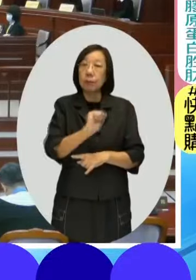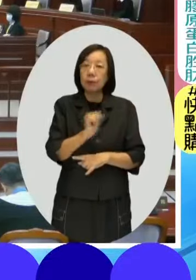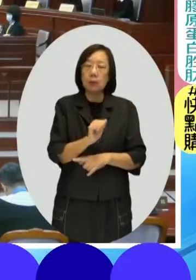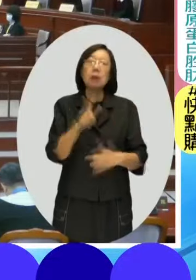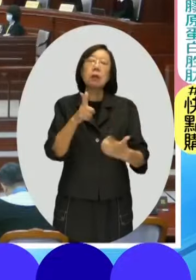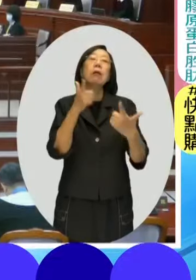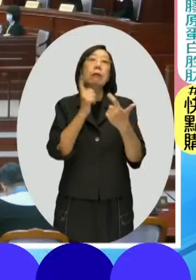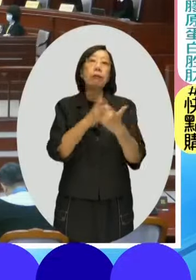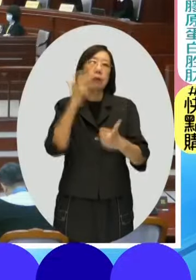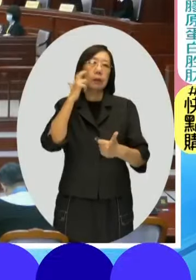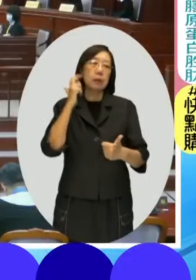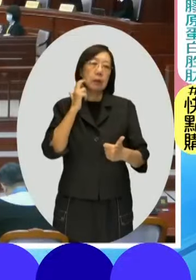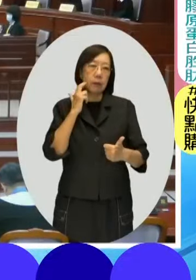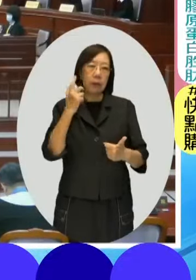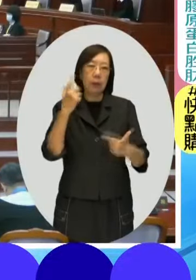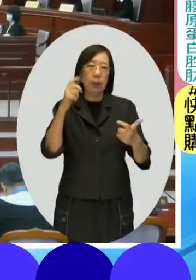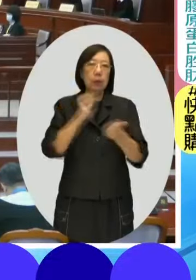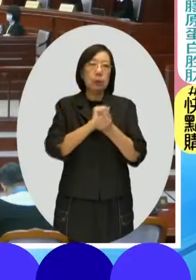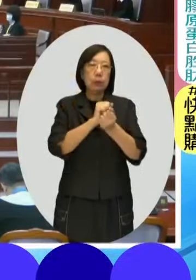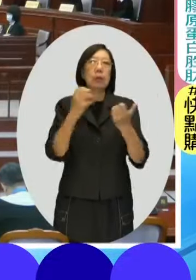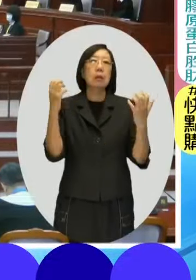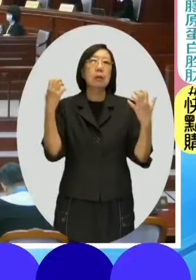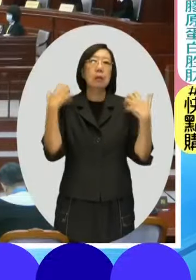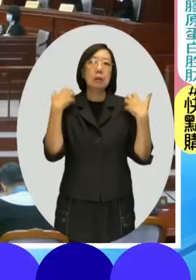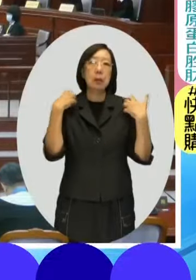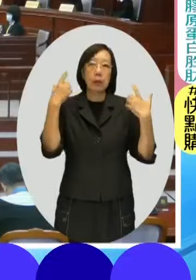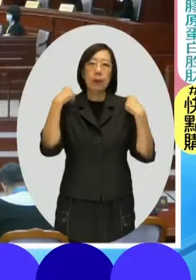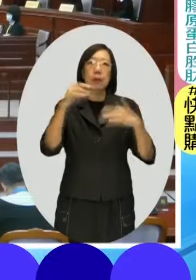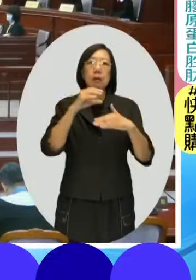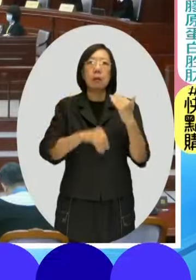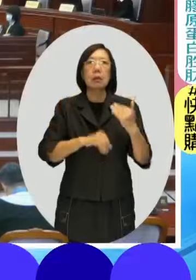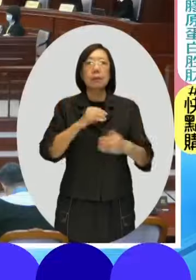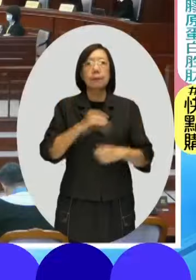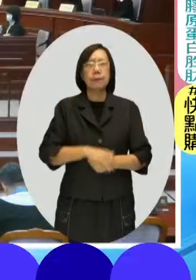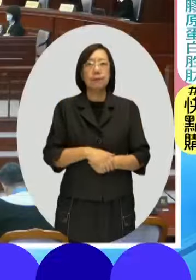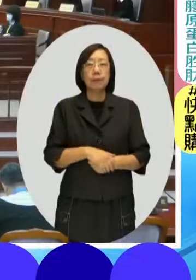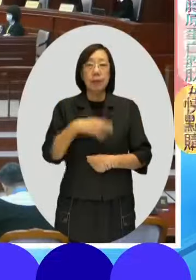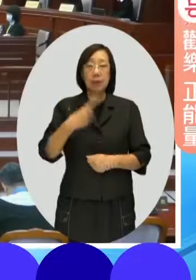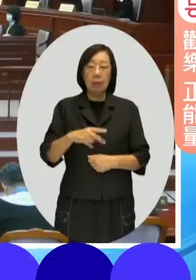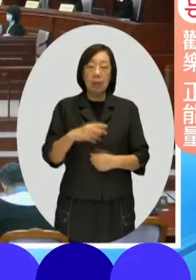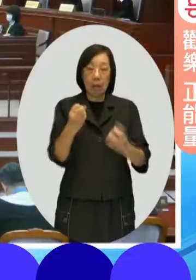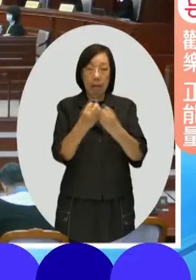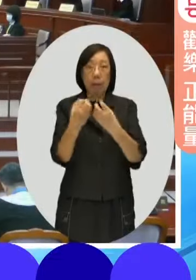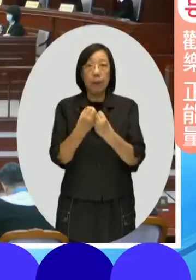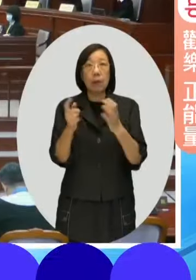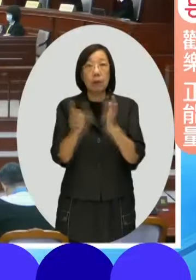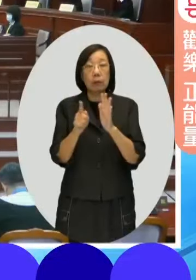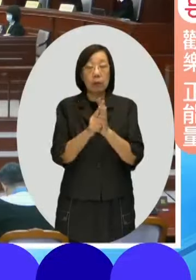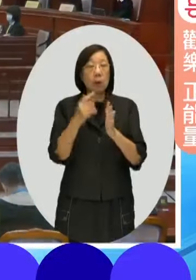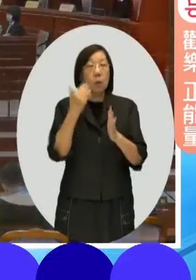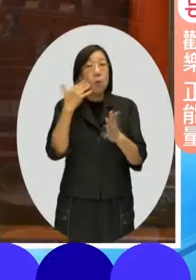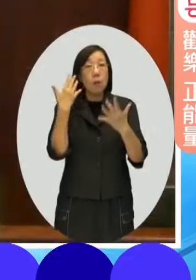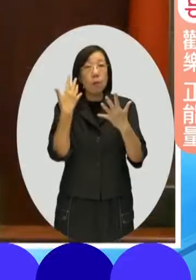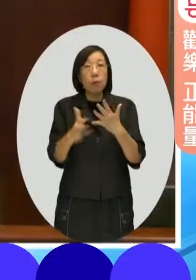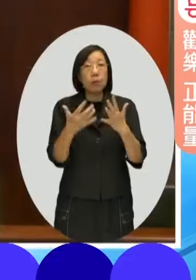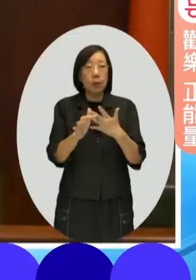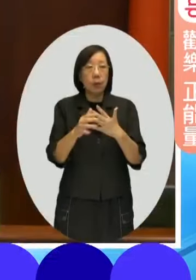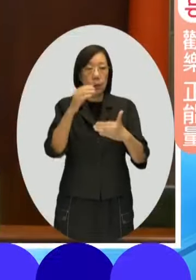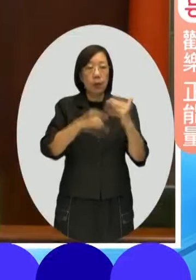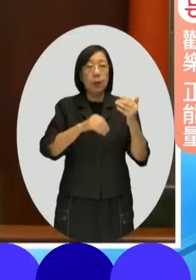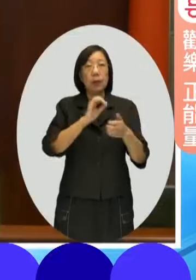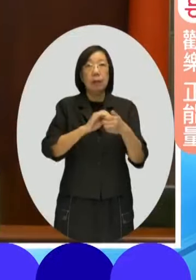寻。简而言之，当然我们只是凸显司法的荒谬，不是要告诉大家怎么样去当一个杀人犯。很简